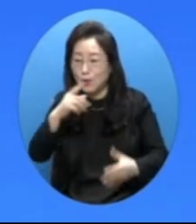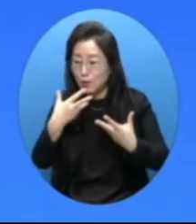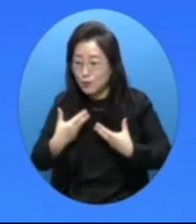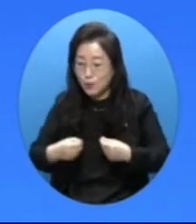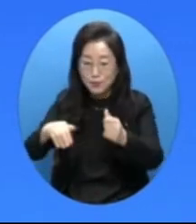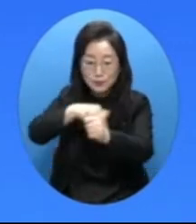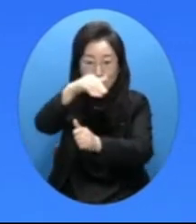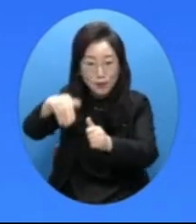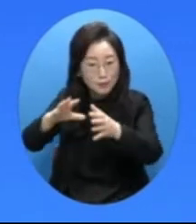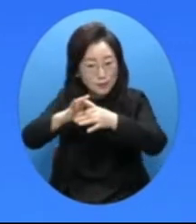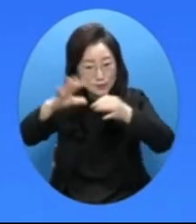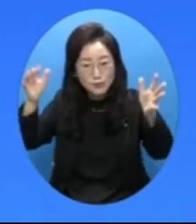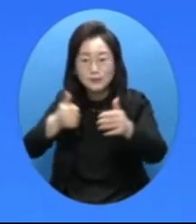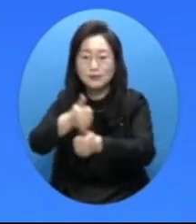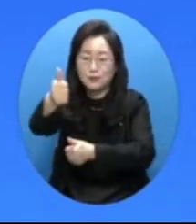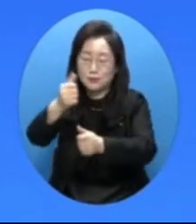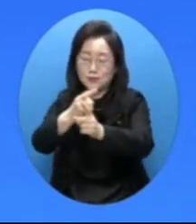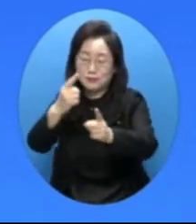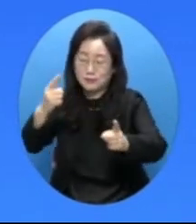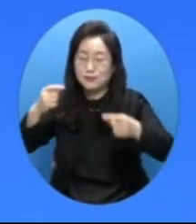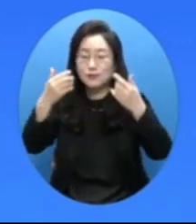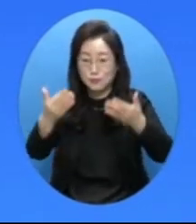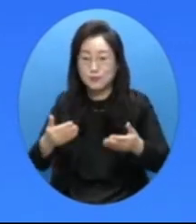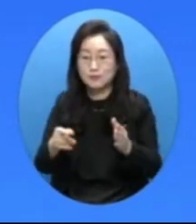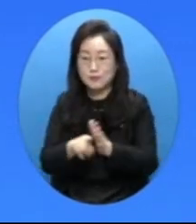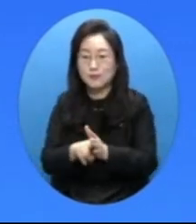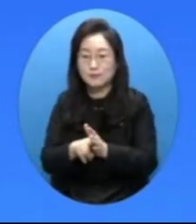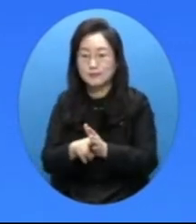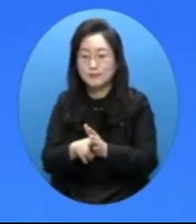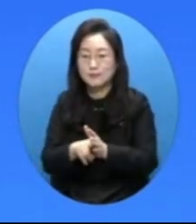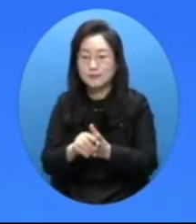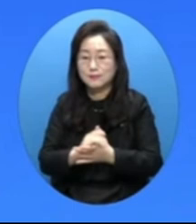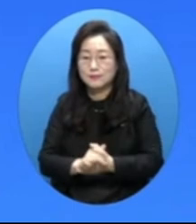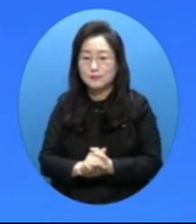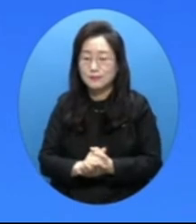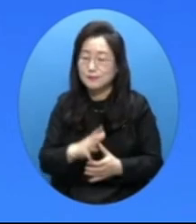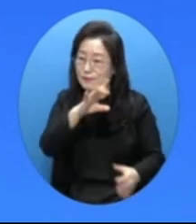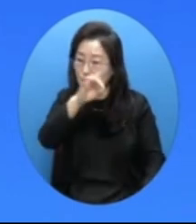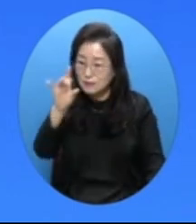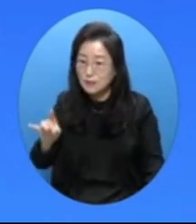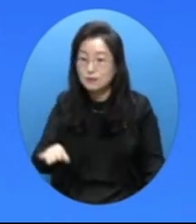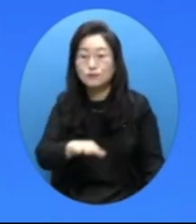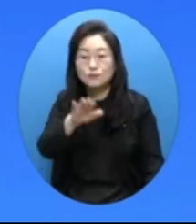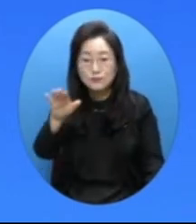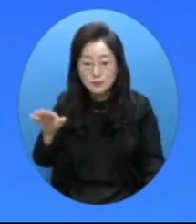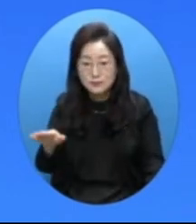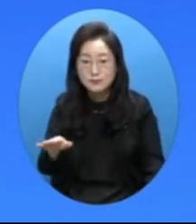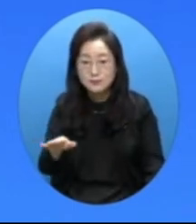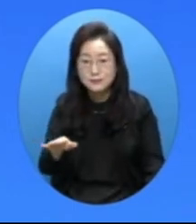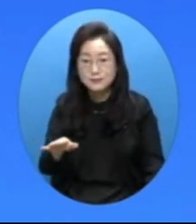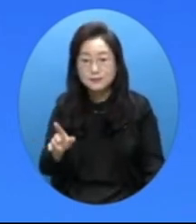상황에서도 그 절망을 이기고 승리하게 만들어 주실 것입니다 때때로 우리는